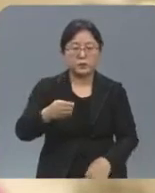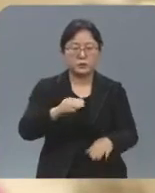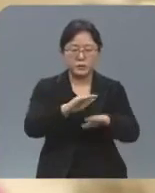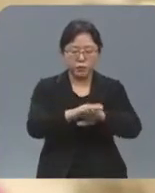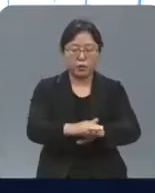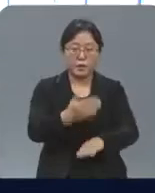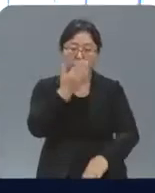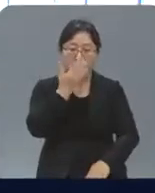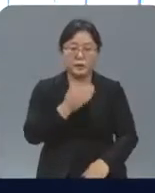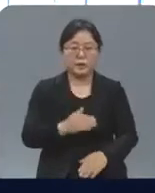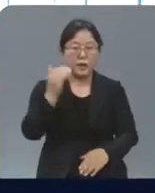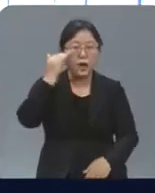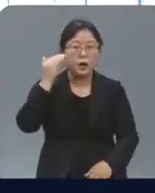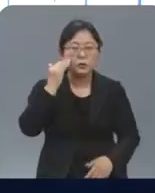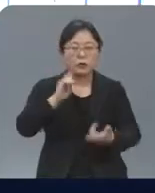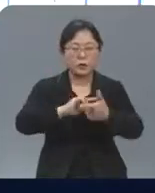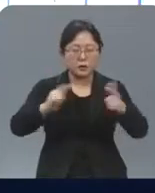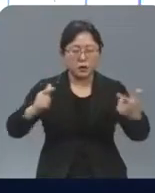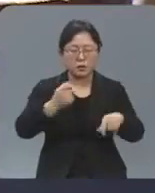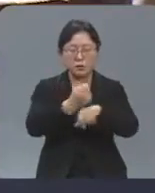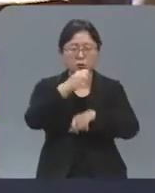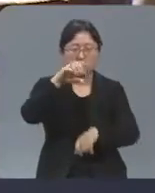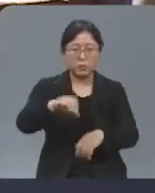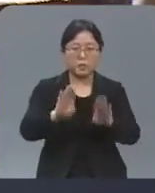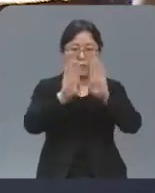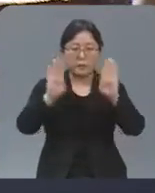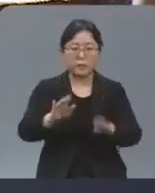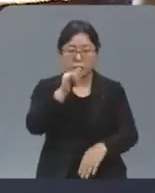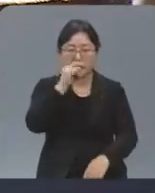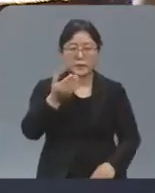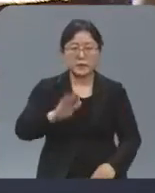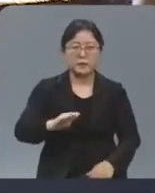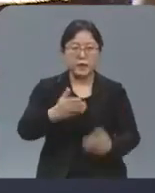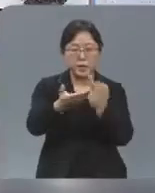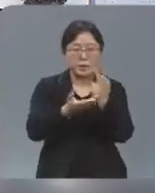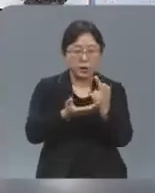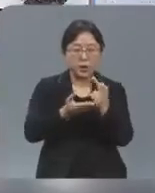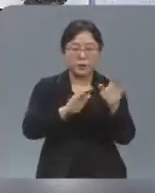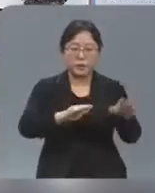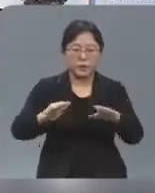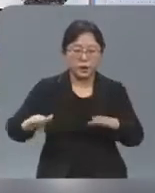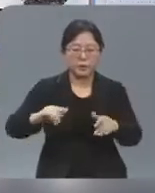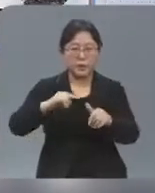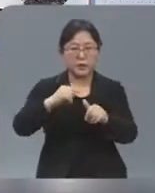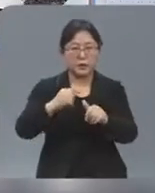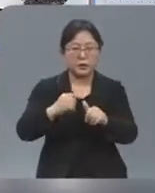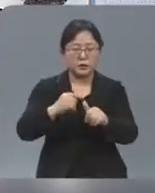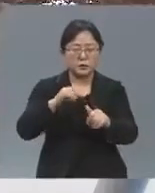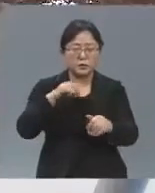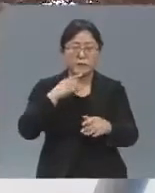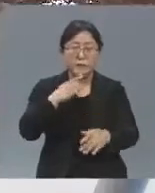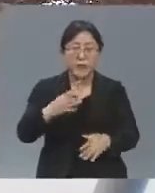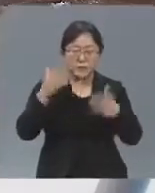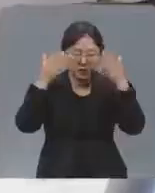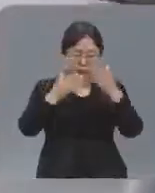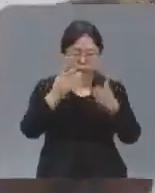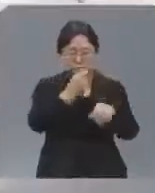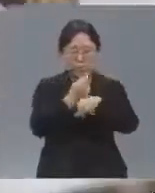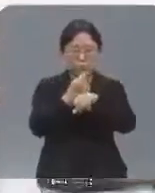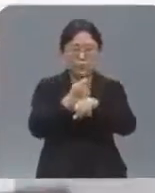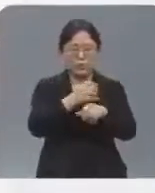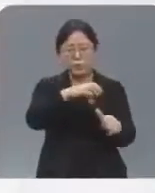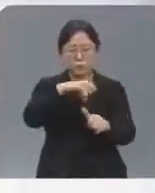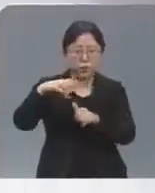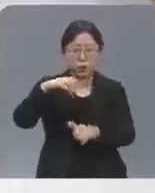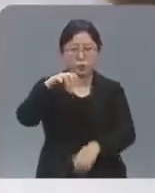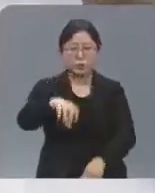있습니다. 국내에 다양한 연구소나 박물관이 있지만 섬 지역과 연안의 생물 자원만을 집중적으로 연구하고